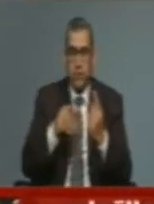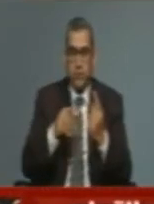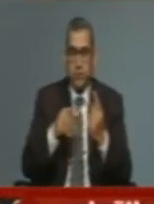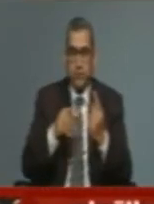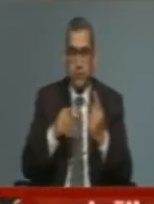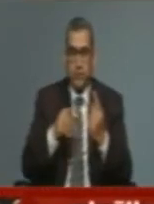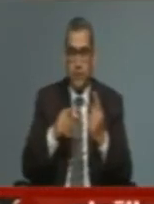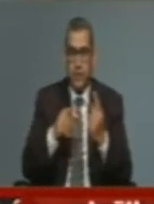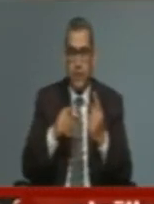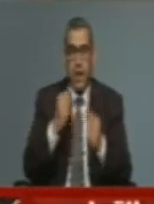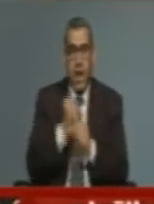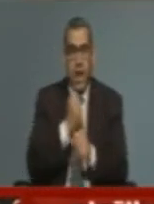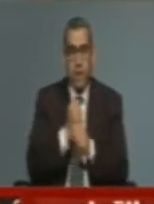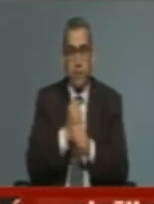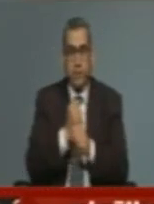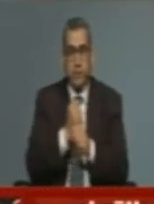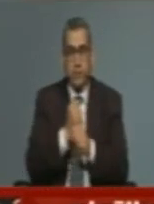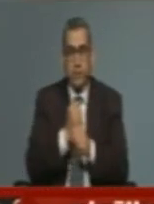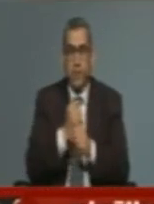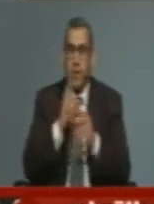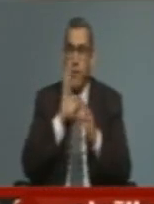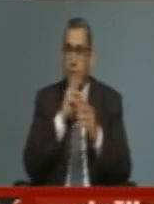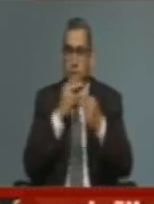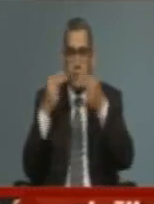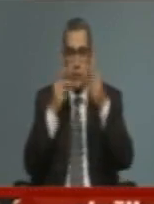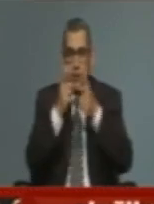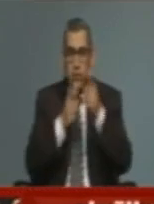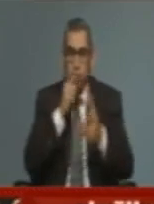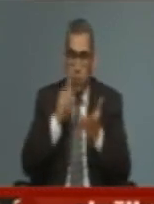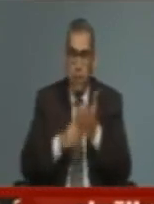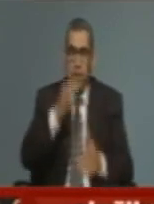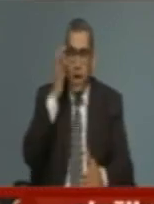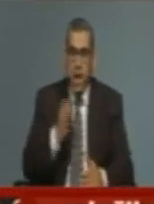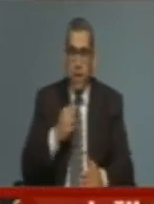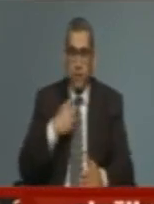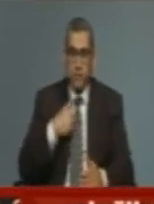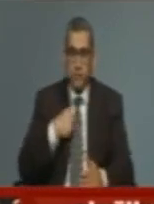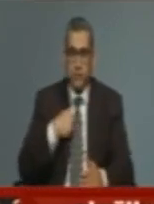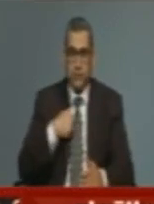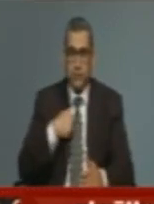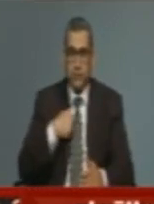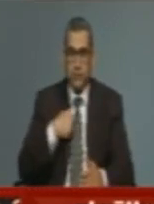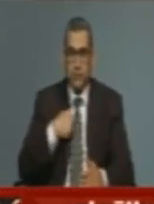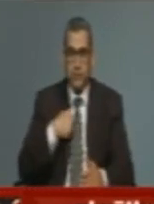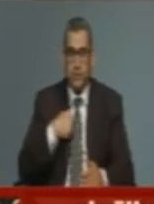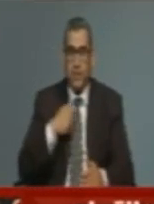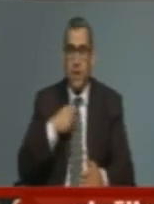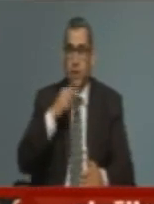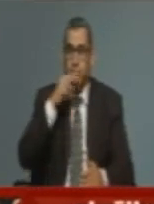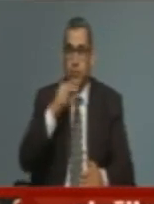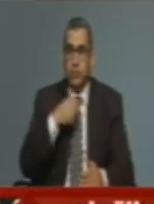عمل يعني في دراما ولا كده، المفروض ان احنا الفاظنا، احنا بنتكلم